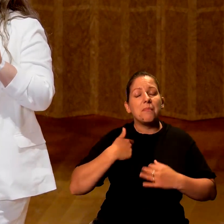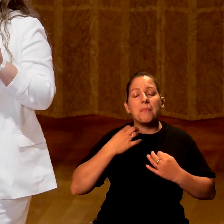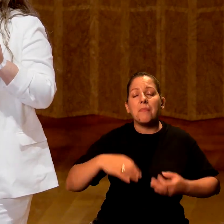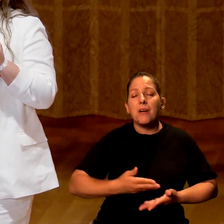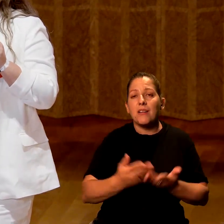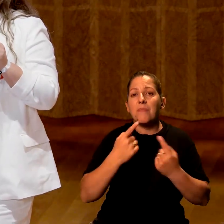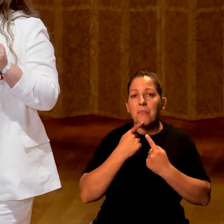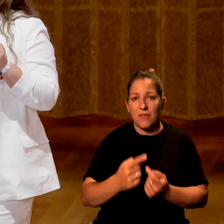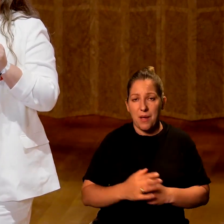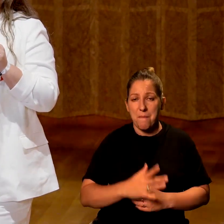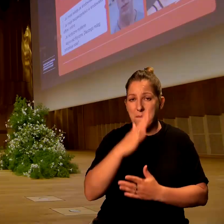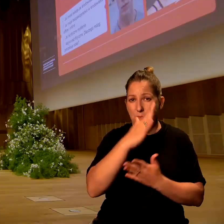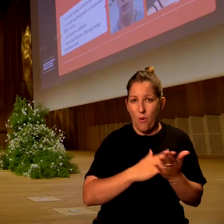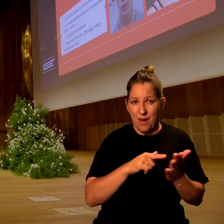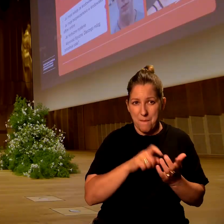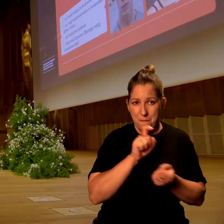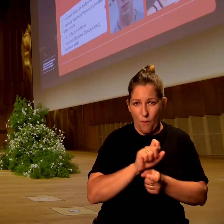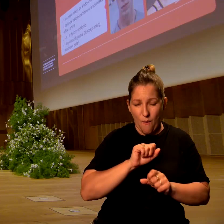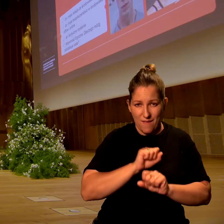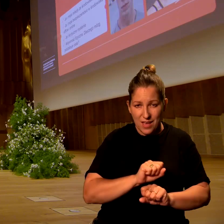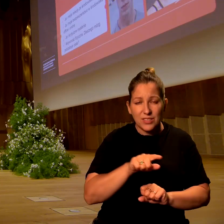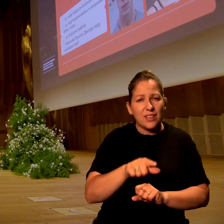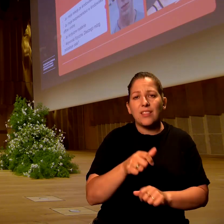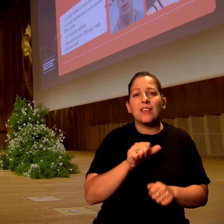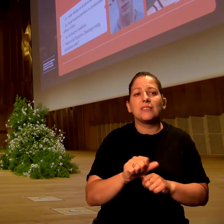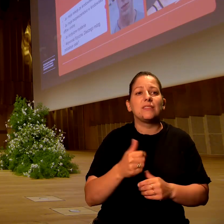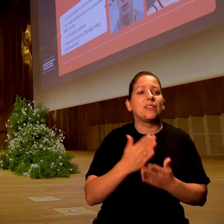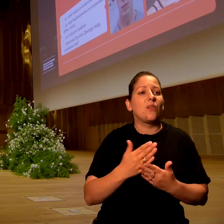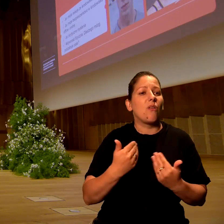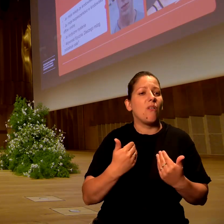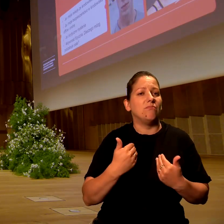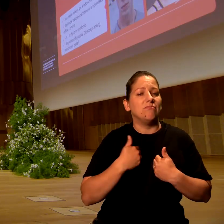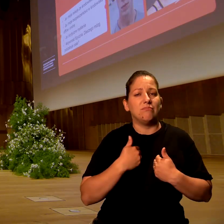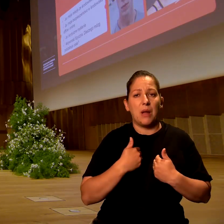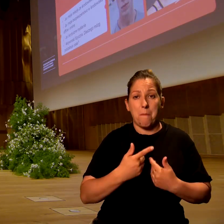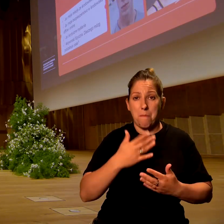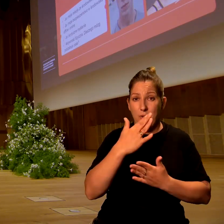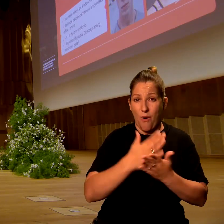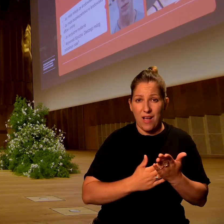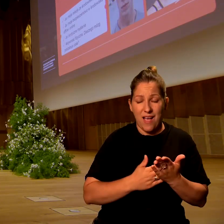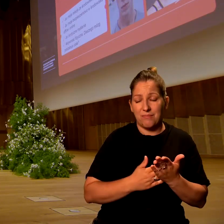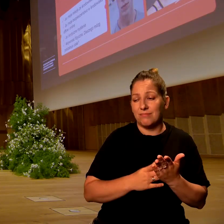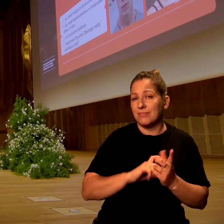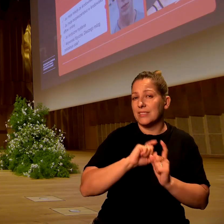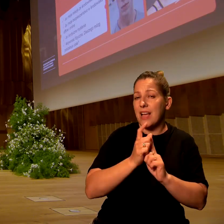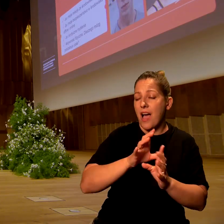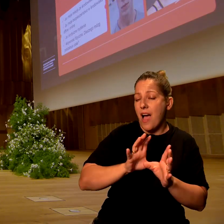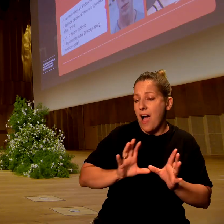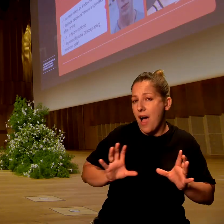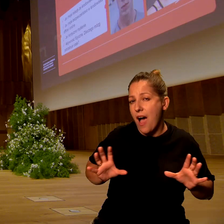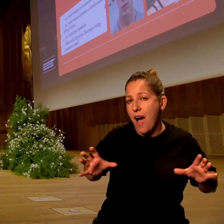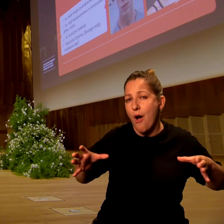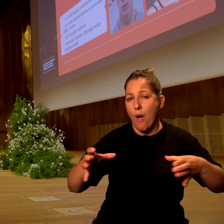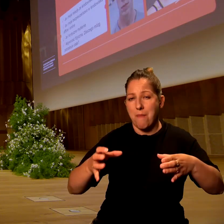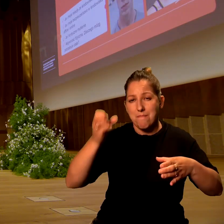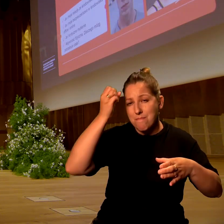powiedzieć, że ten program profilaktyczny to nie jestem tylko ja. Za tym programem stoi cały sztab